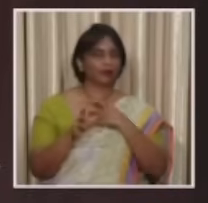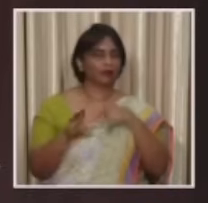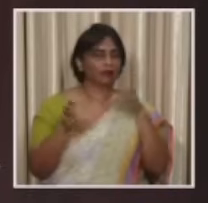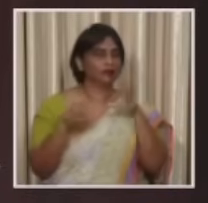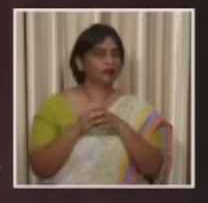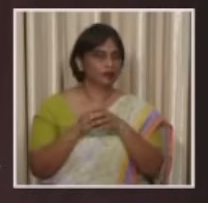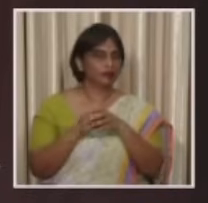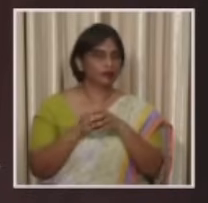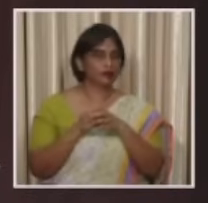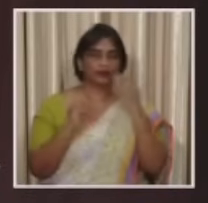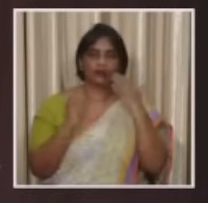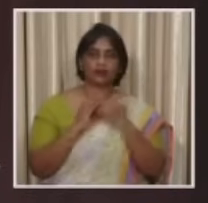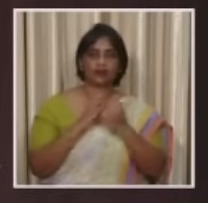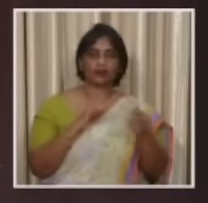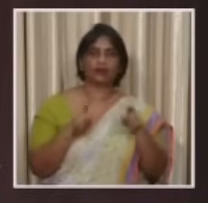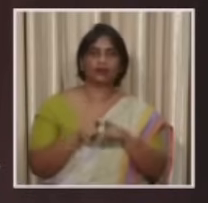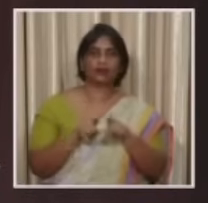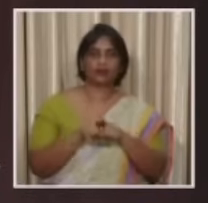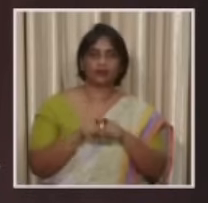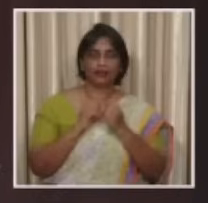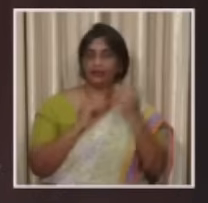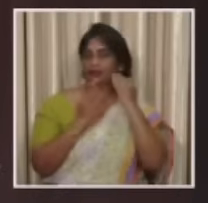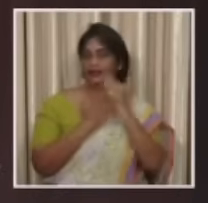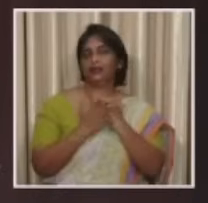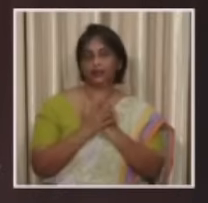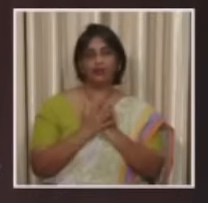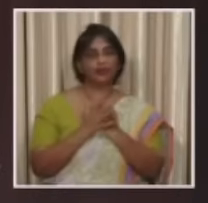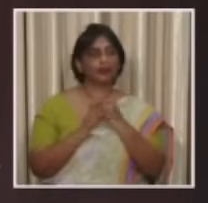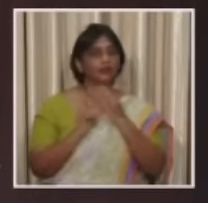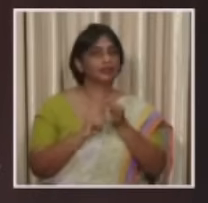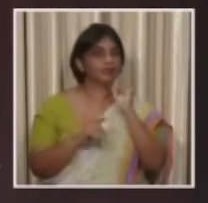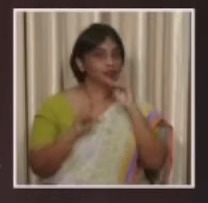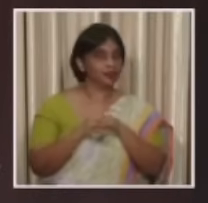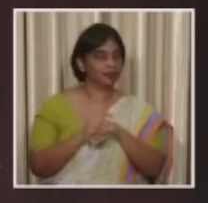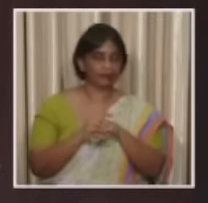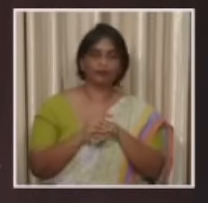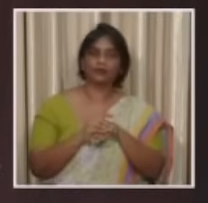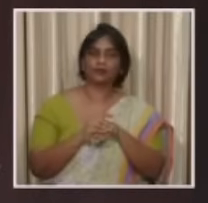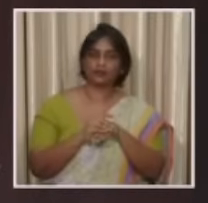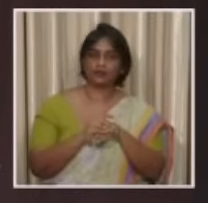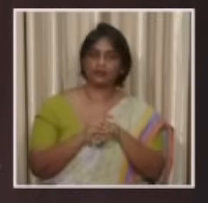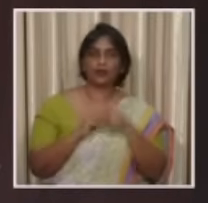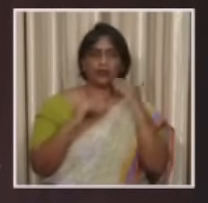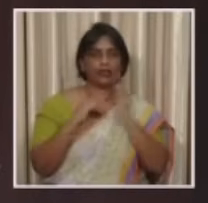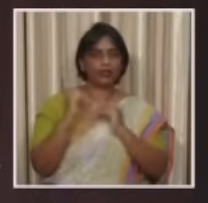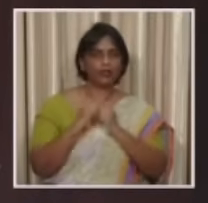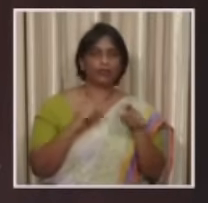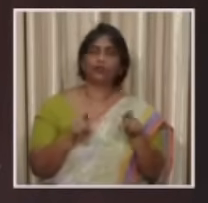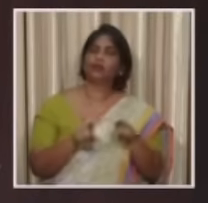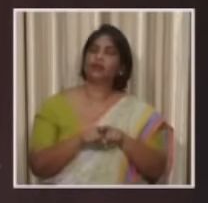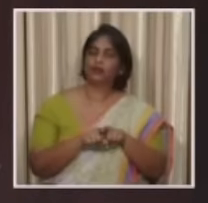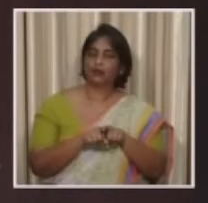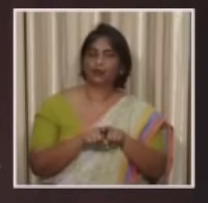තියෙන්නේ. අවසානයේ විශ්වවිද්‍යාල ප්‍රතිපාදන කොමිෂන් සභාවේ සභාපතිකාව අපි කියන ගමදී එතුමාට කරුණා